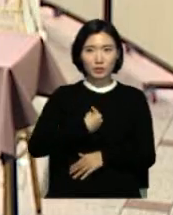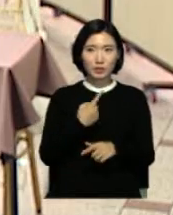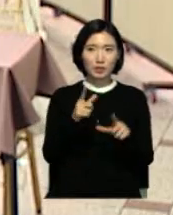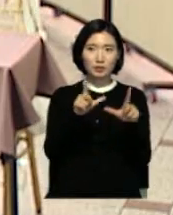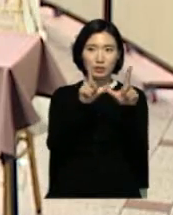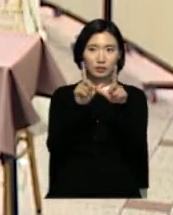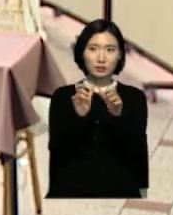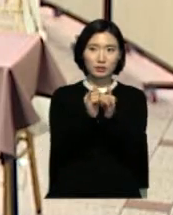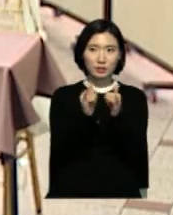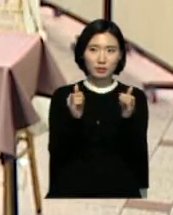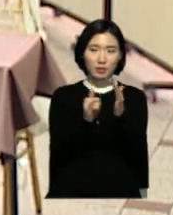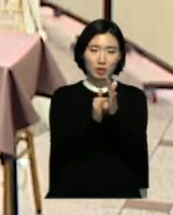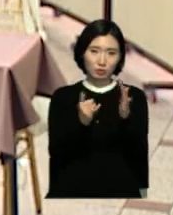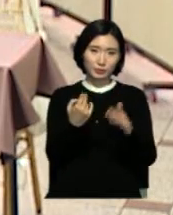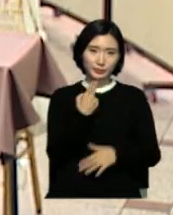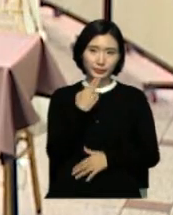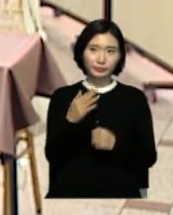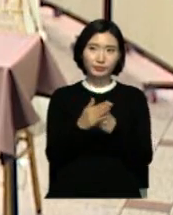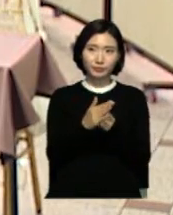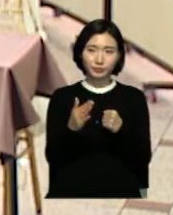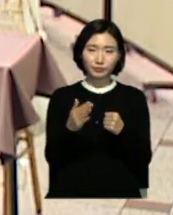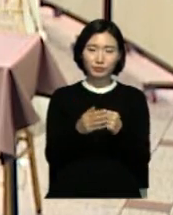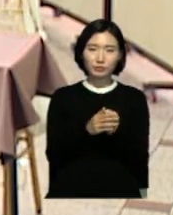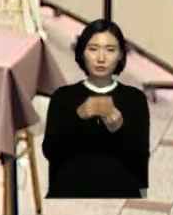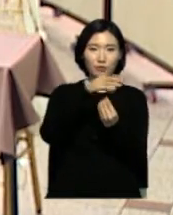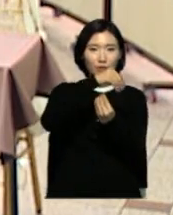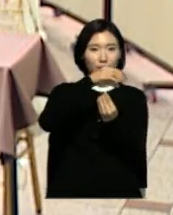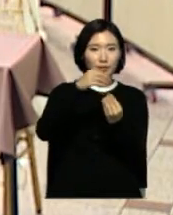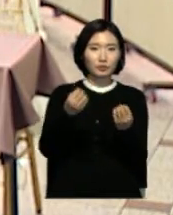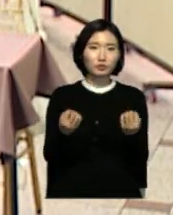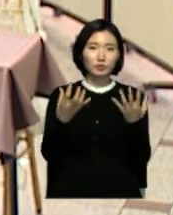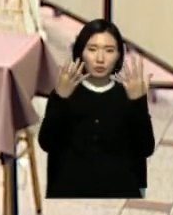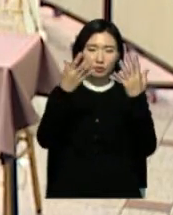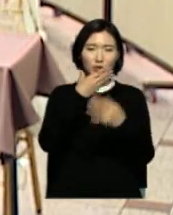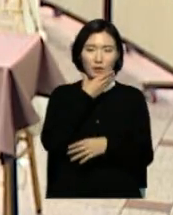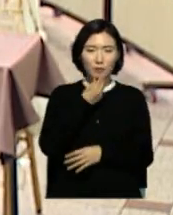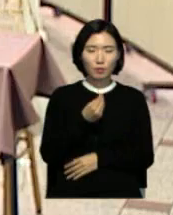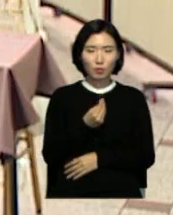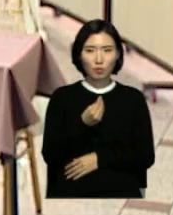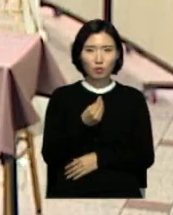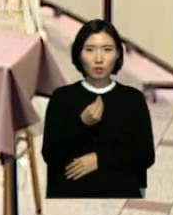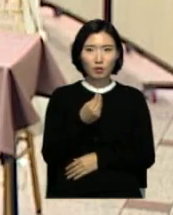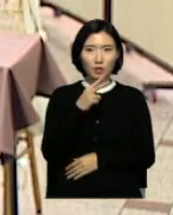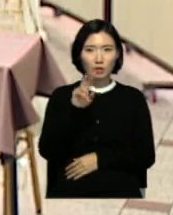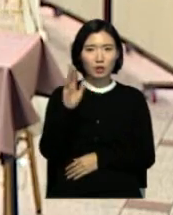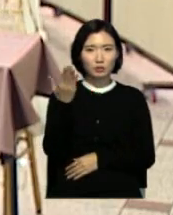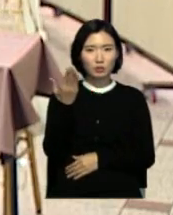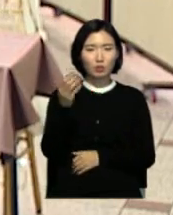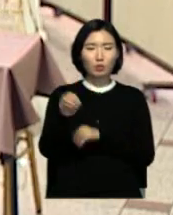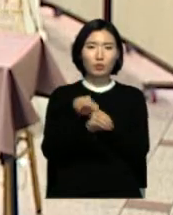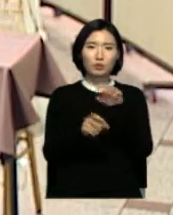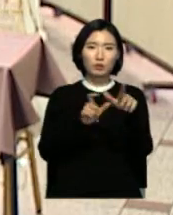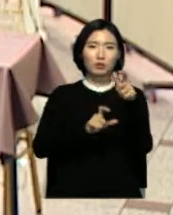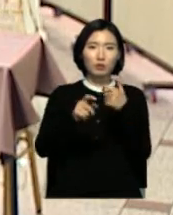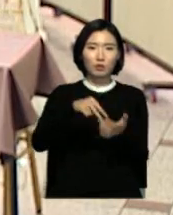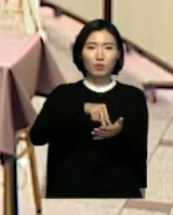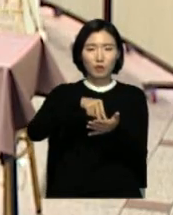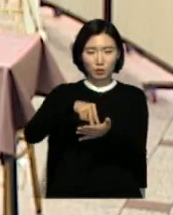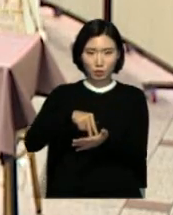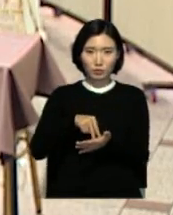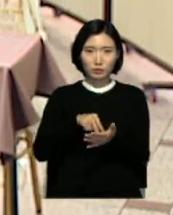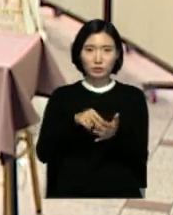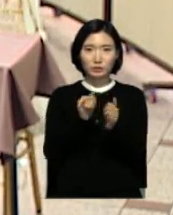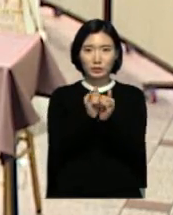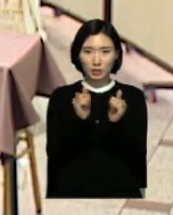분들이 가족이 없기 때문에 한가위를 좀 행복해야 되는데 더 쓸쓸하게 보내기 때문에 그